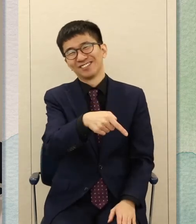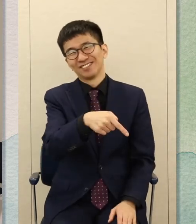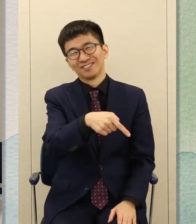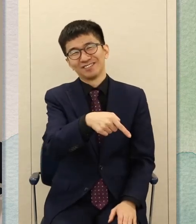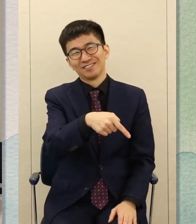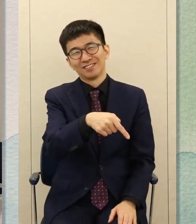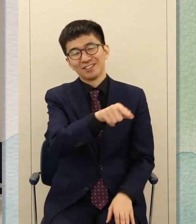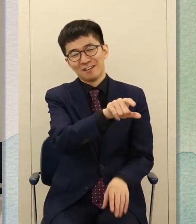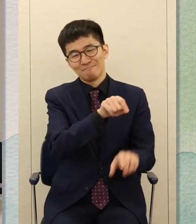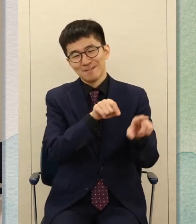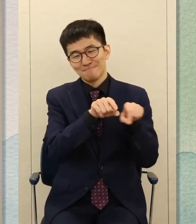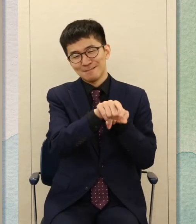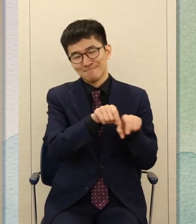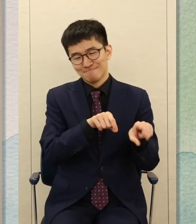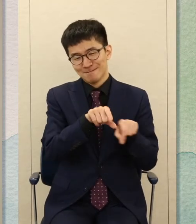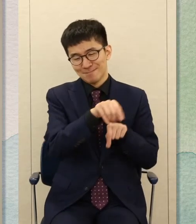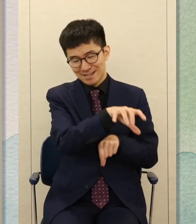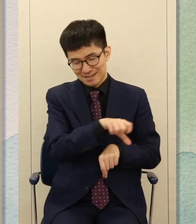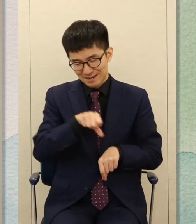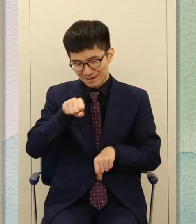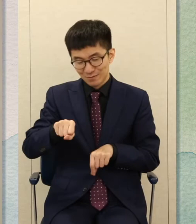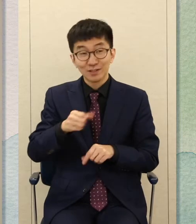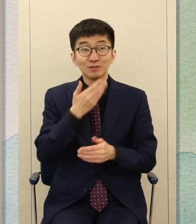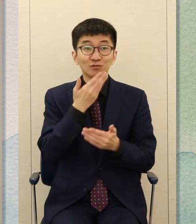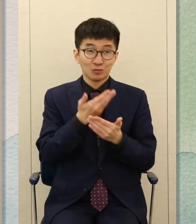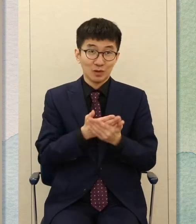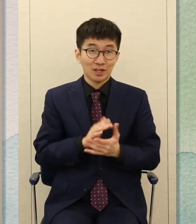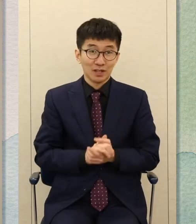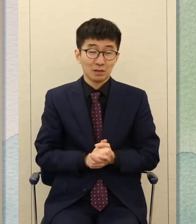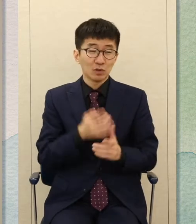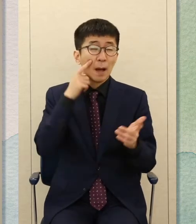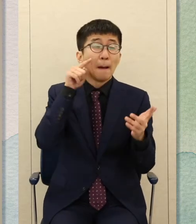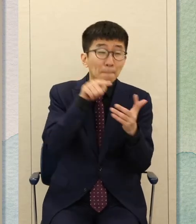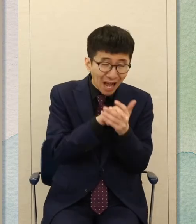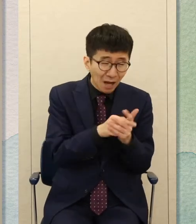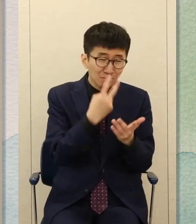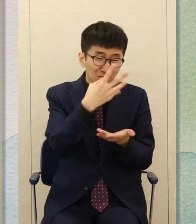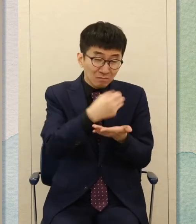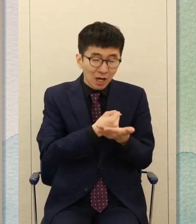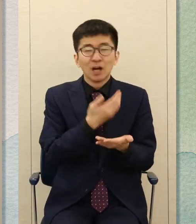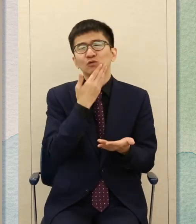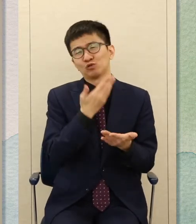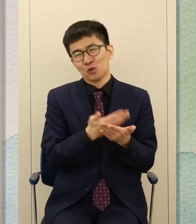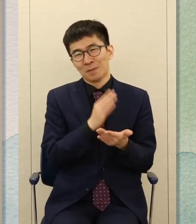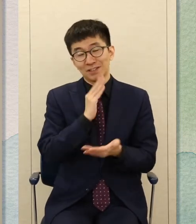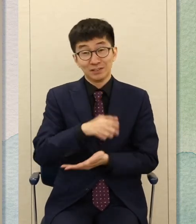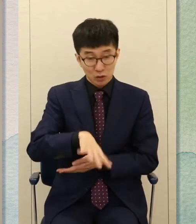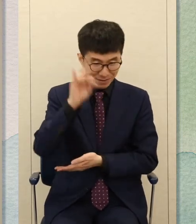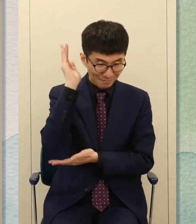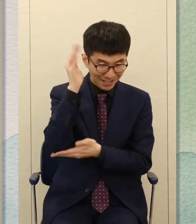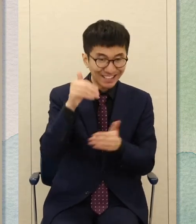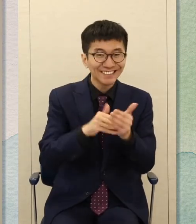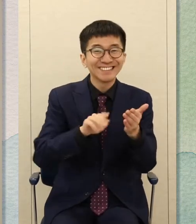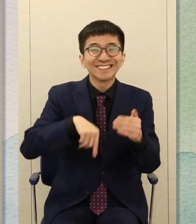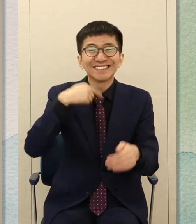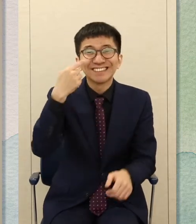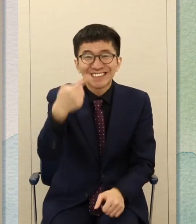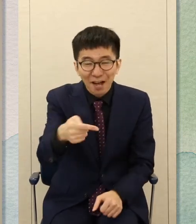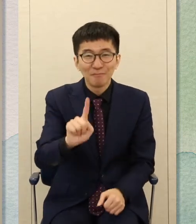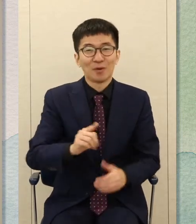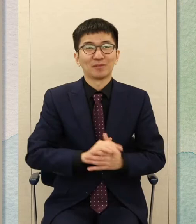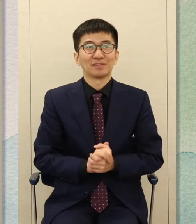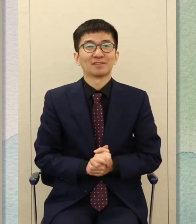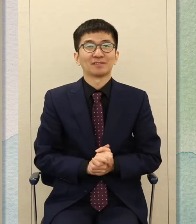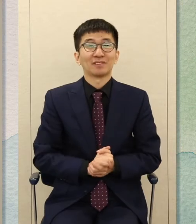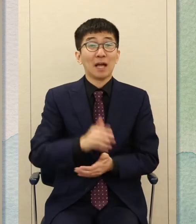거기가 더 중요한 포인트라는 거예요. 그래서 책의 내용을 충분히 파악하는 건 발제로 하면 됩니다. 근데 뒤에도